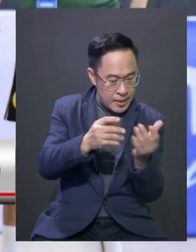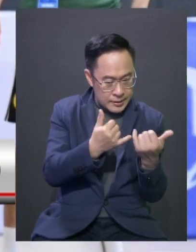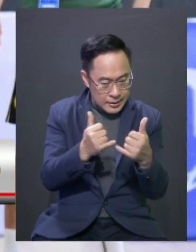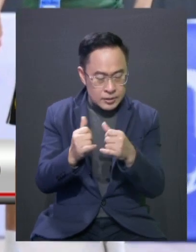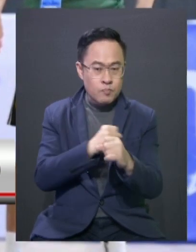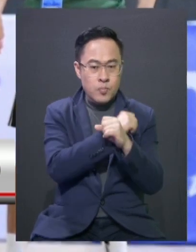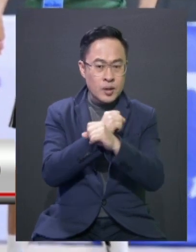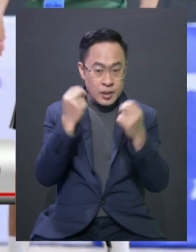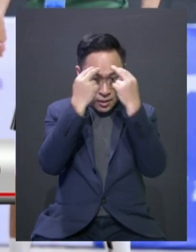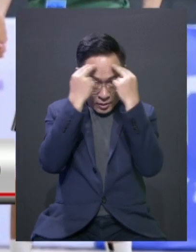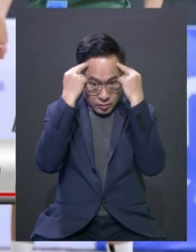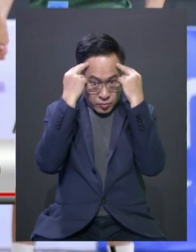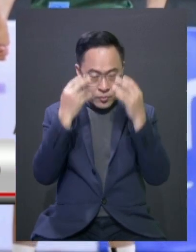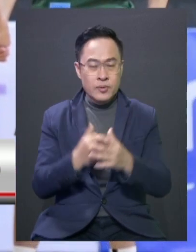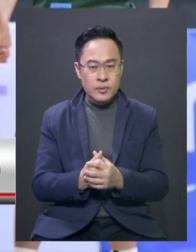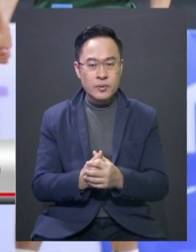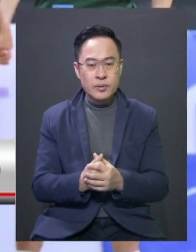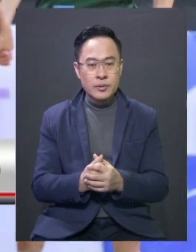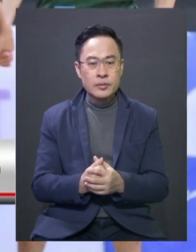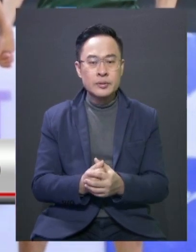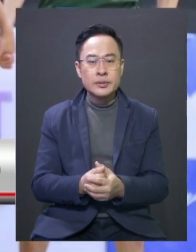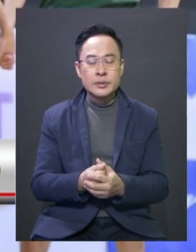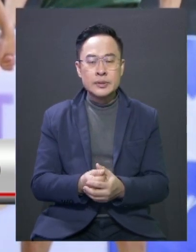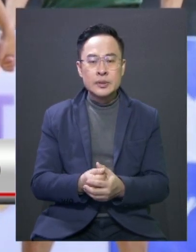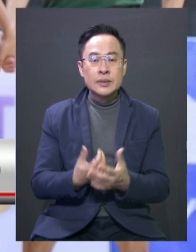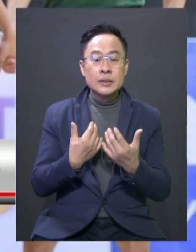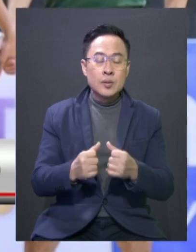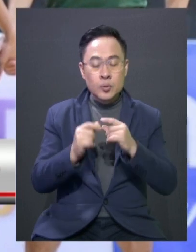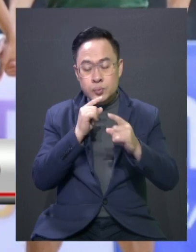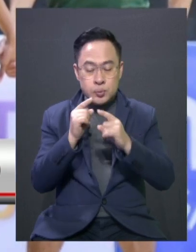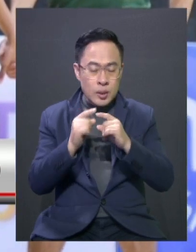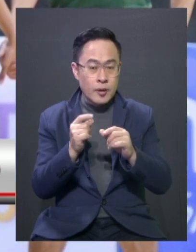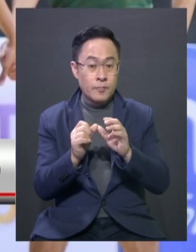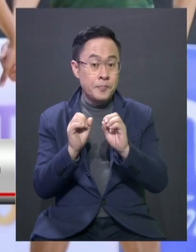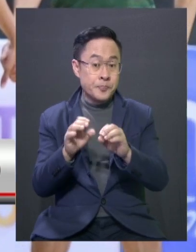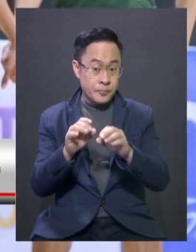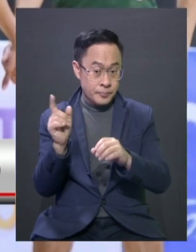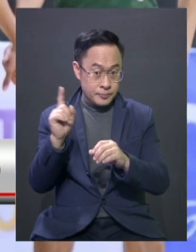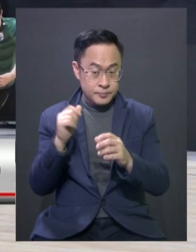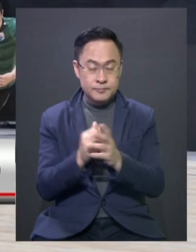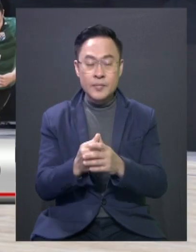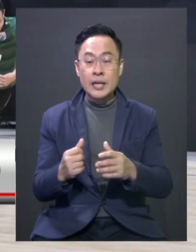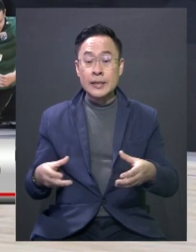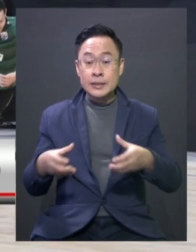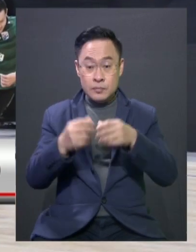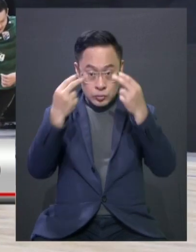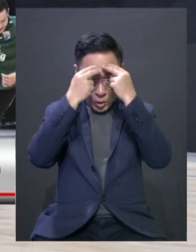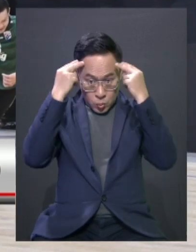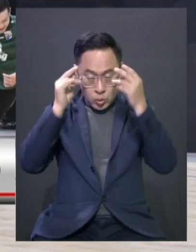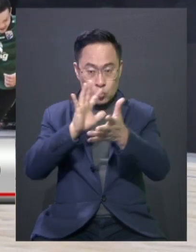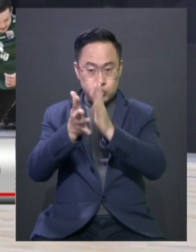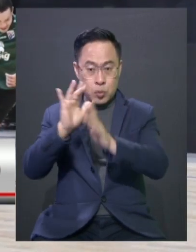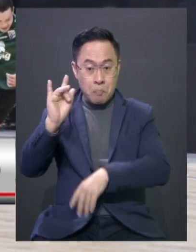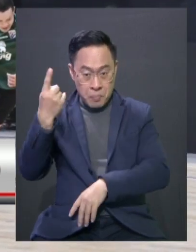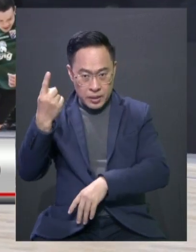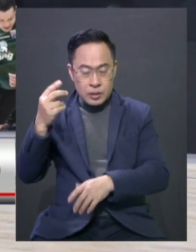ด้วยค่ะโดยโคเซซ่าเผยถึงความพร้อมในนัดนี้ว่าการเจอกับซาอุดิอาระเบียที่เขาเป็นทีมใหม่เขาน่า